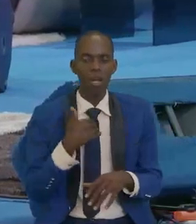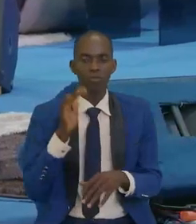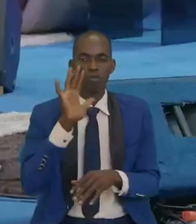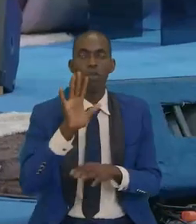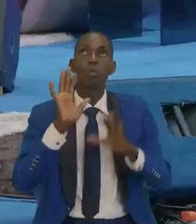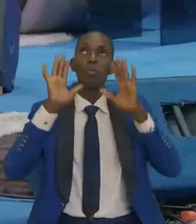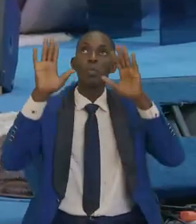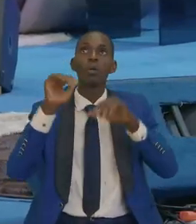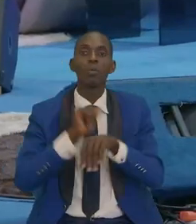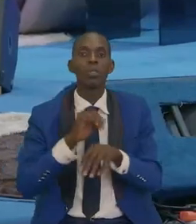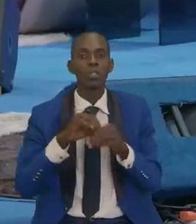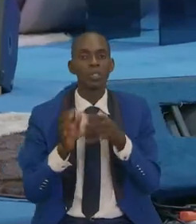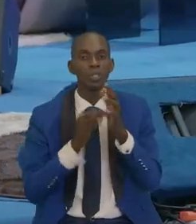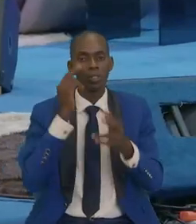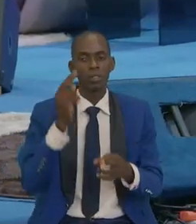aurez votre miracle.